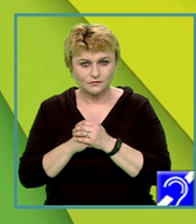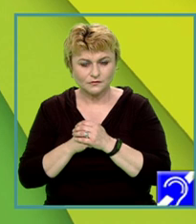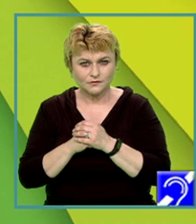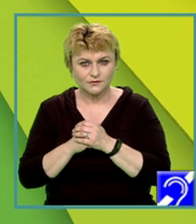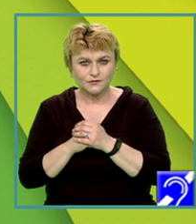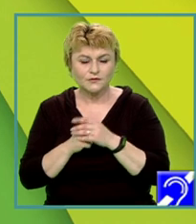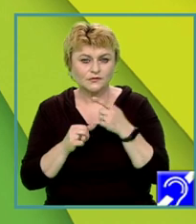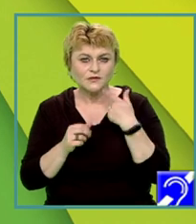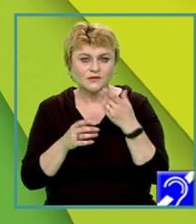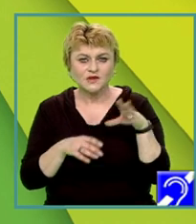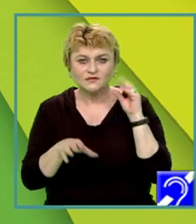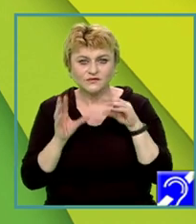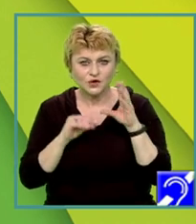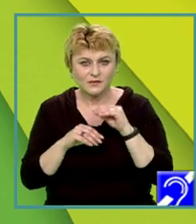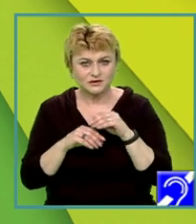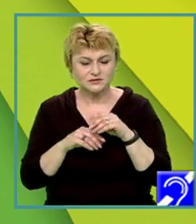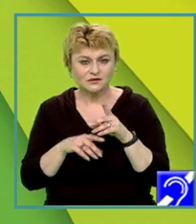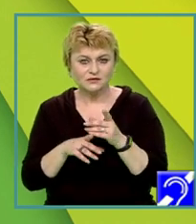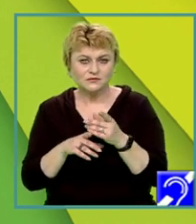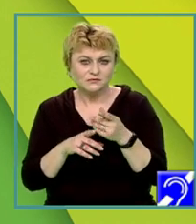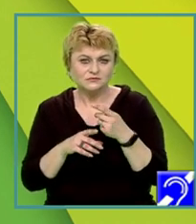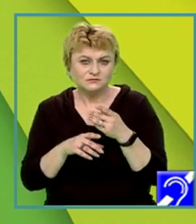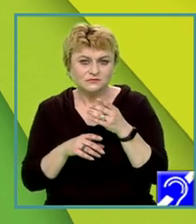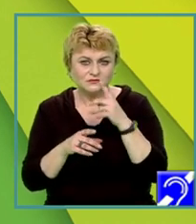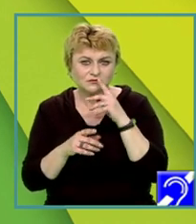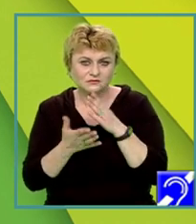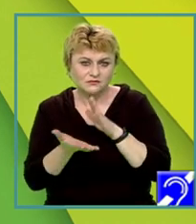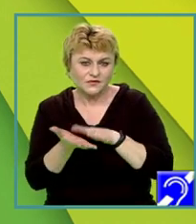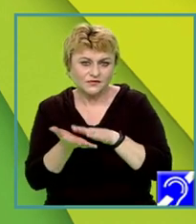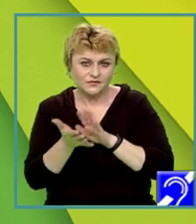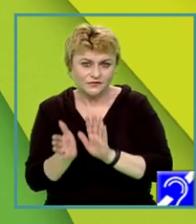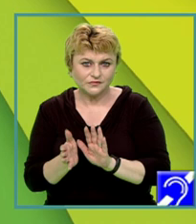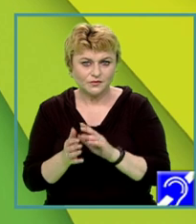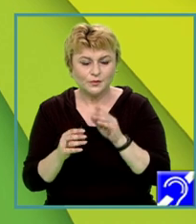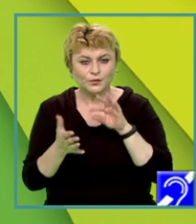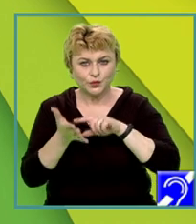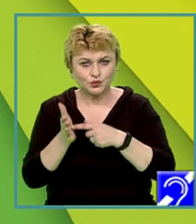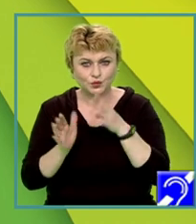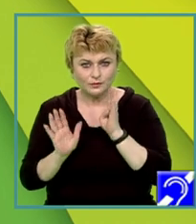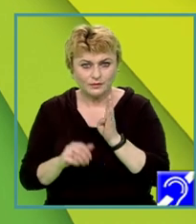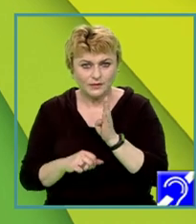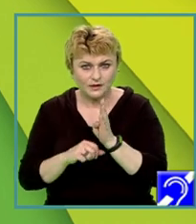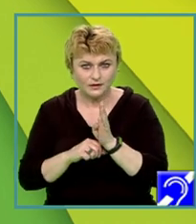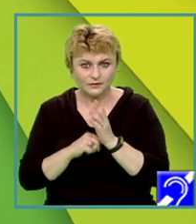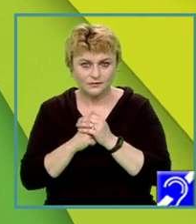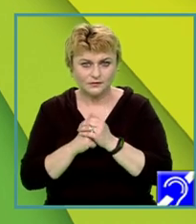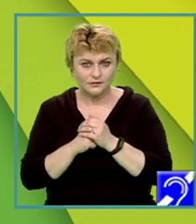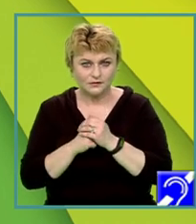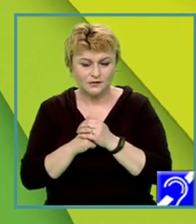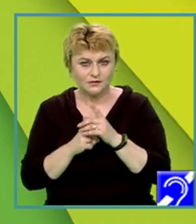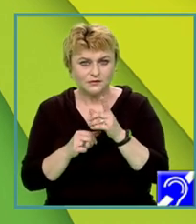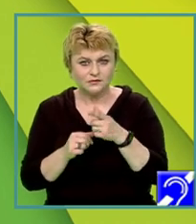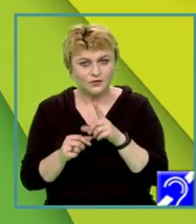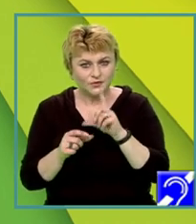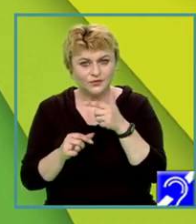de la informația esențială din enunț și anume faptul că punctul d reprezintă simetricul punctului a